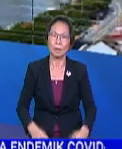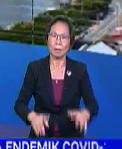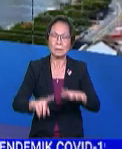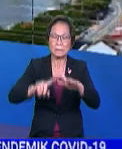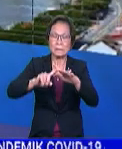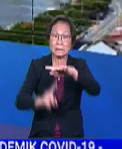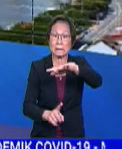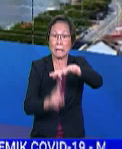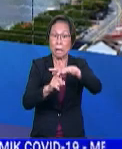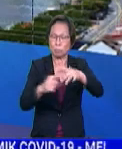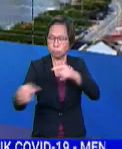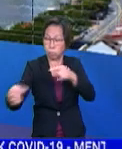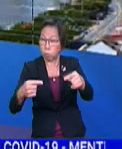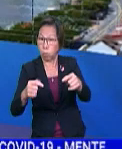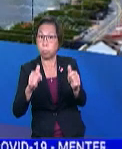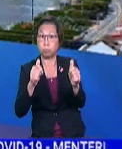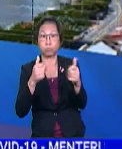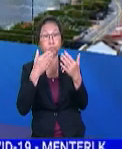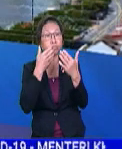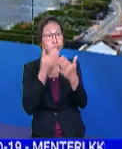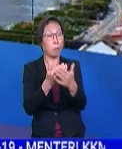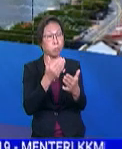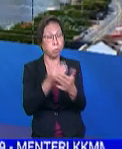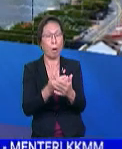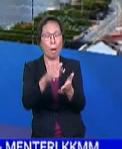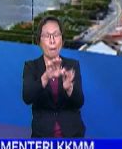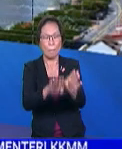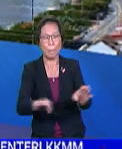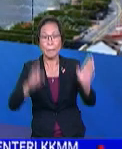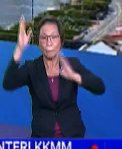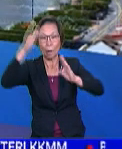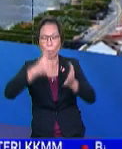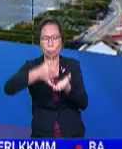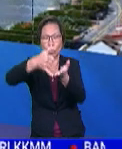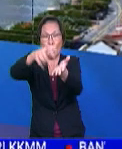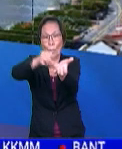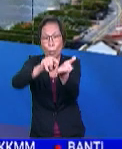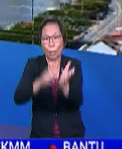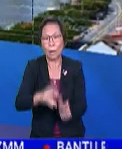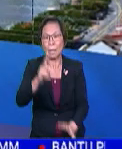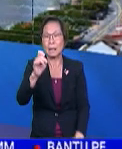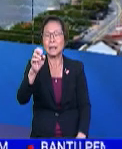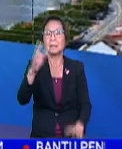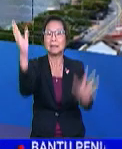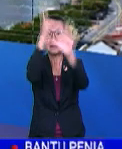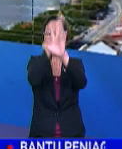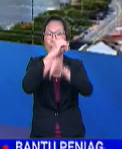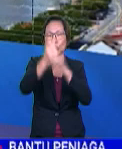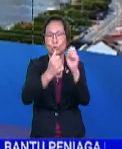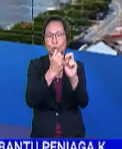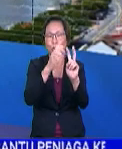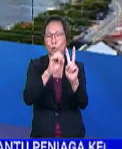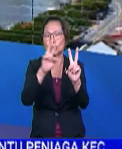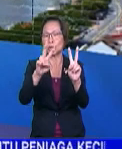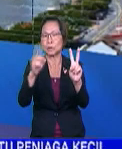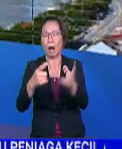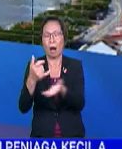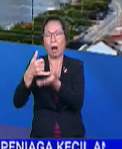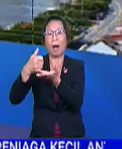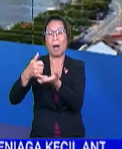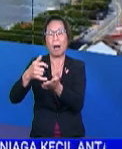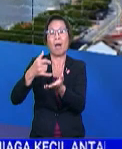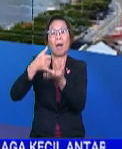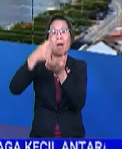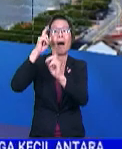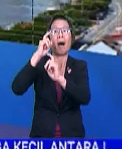Mewujudkan persaingan sihat dalam bidang pelaporan berita tempatan, Anugerah Kewartawanan Kenyalang 2021 menawarkan hadiah